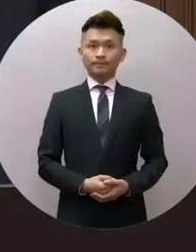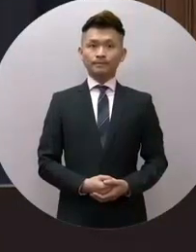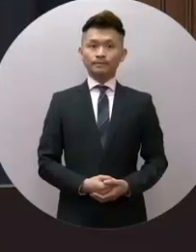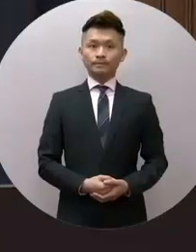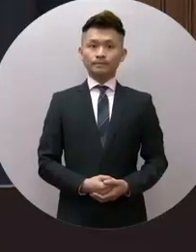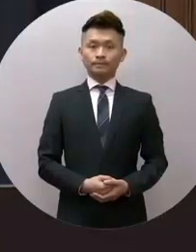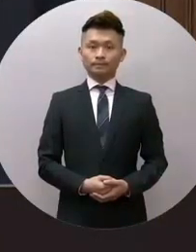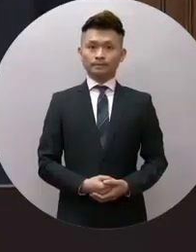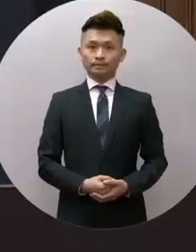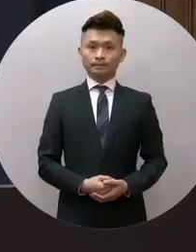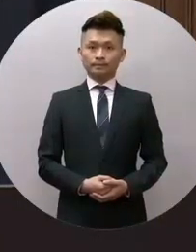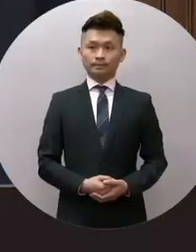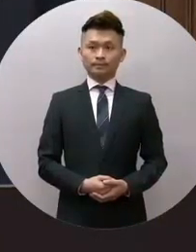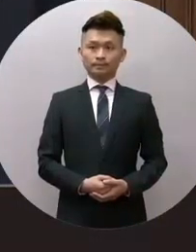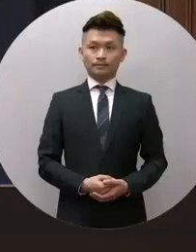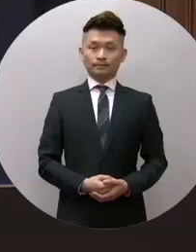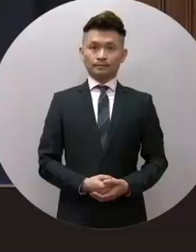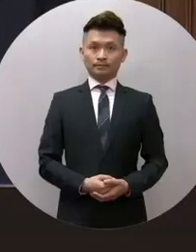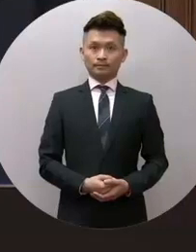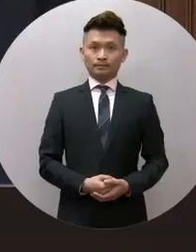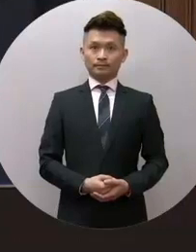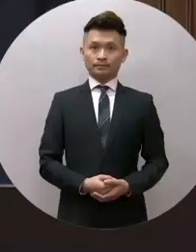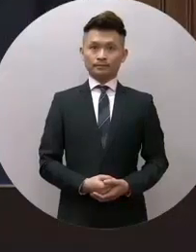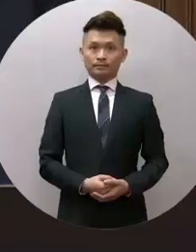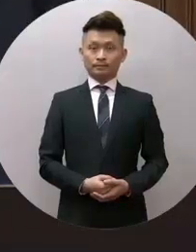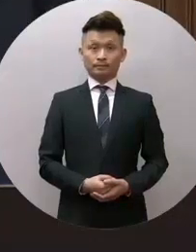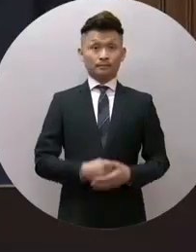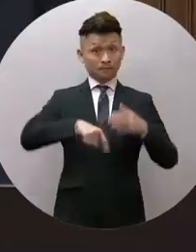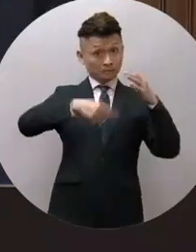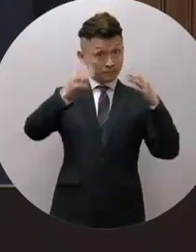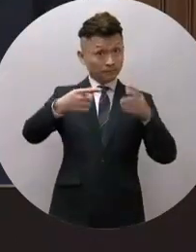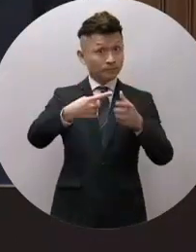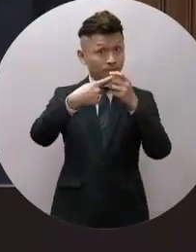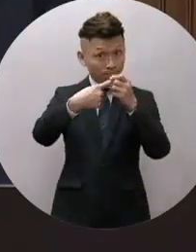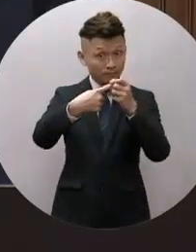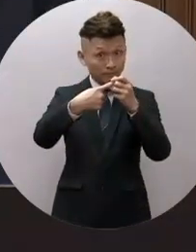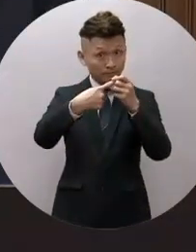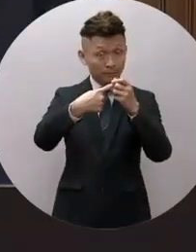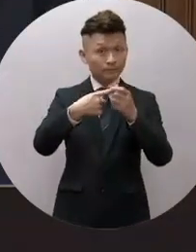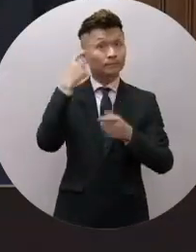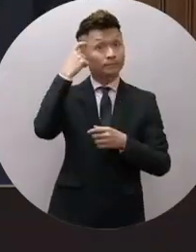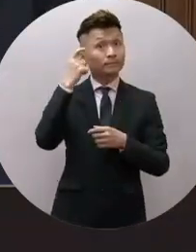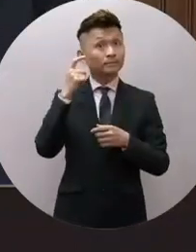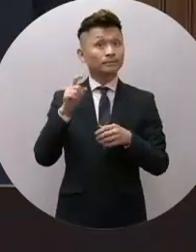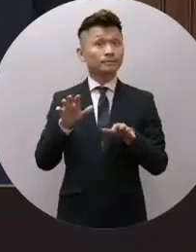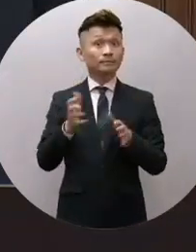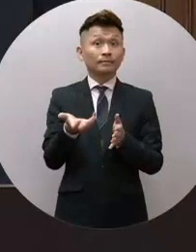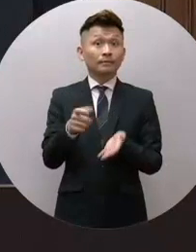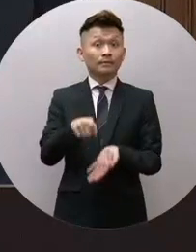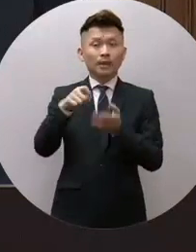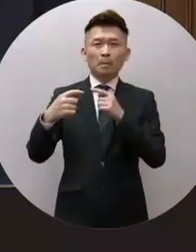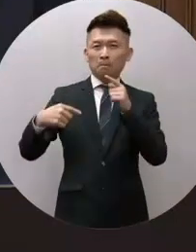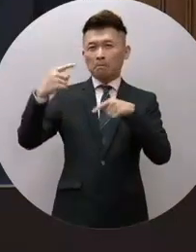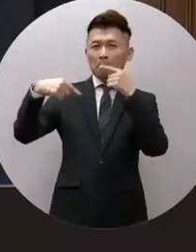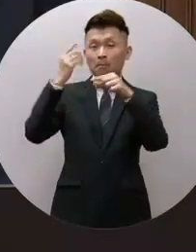要怎么做，我们就照这样来了解来做。 所以院长，第一点好，就是说现在那个我刚刚讲的诉